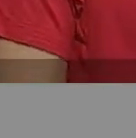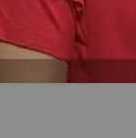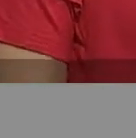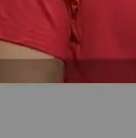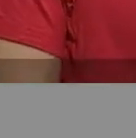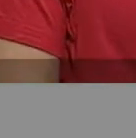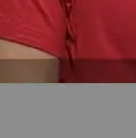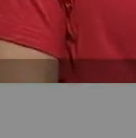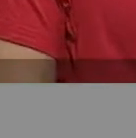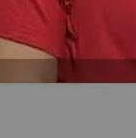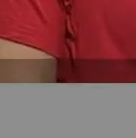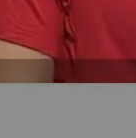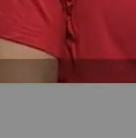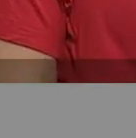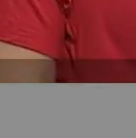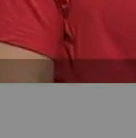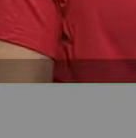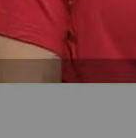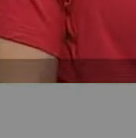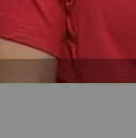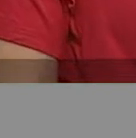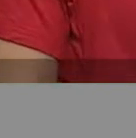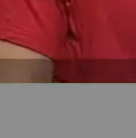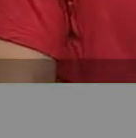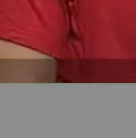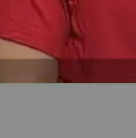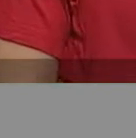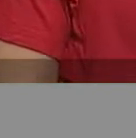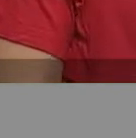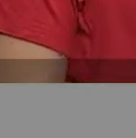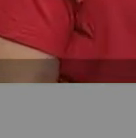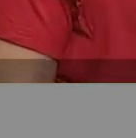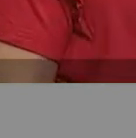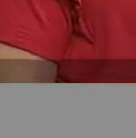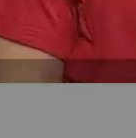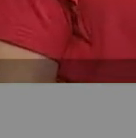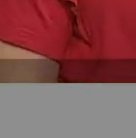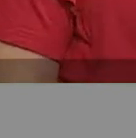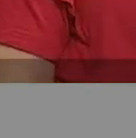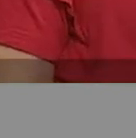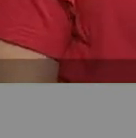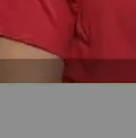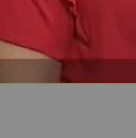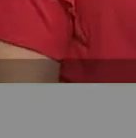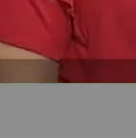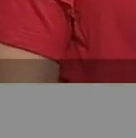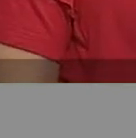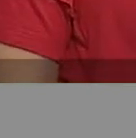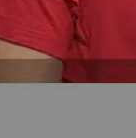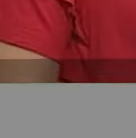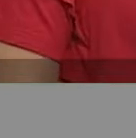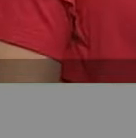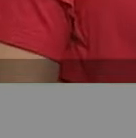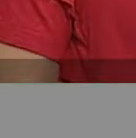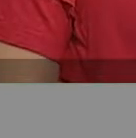מגיעים לכאן. ואני, באמת, השאלה שמאוד מטרידה אותי ומאוד מעניינת אותי, כמי שגם סובלת מזה, זה מי מרוויח מהפקקים?